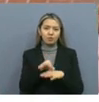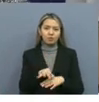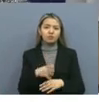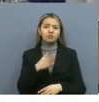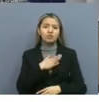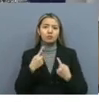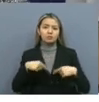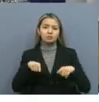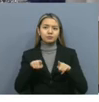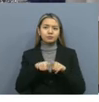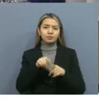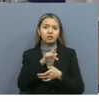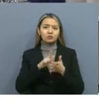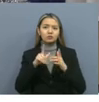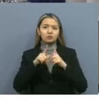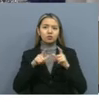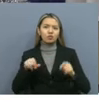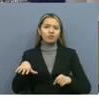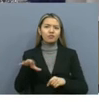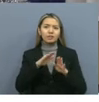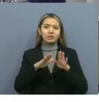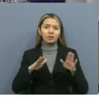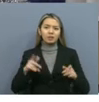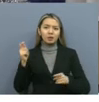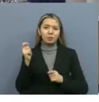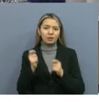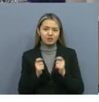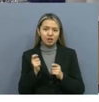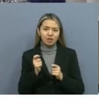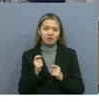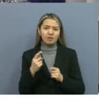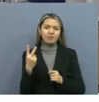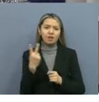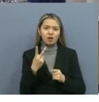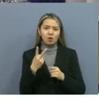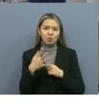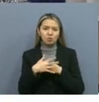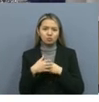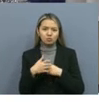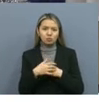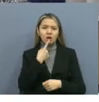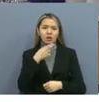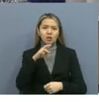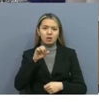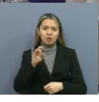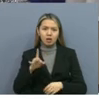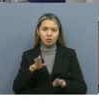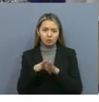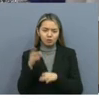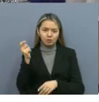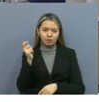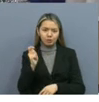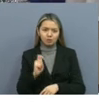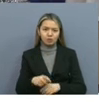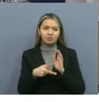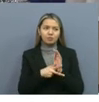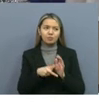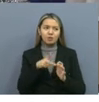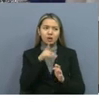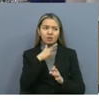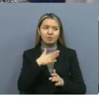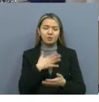үйірмеге қаланың мектептерінен барлық балалар келеді. На Красноярск мектебінен де, екінші Көкшетау мектебінен де балалар келеді. Балаларды 8 жастан